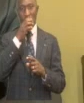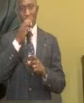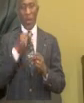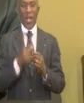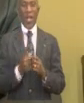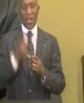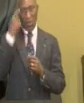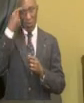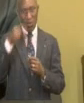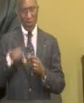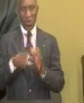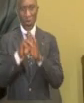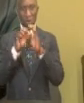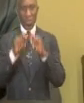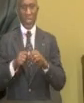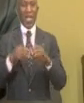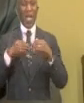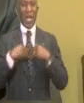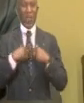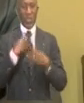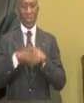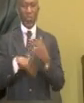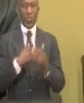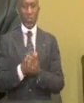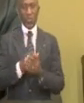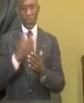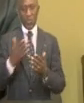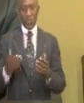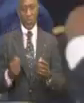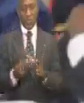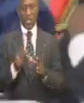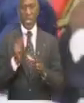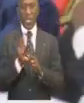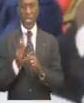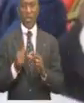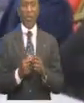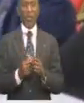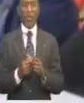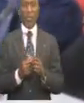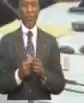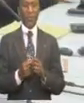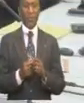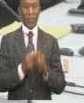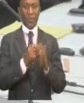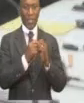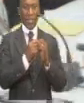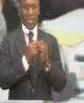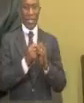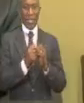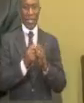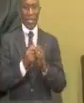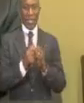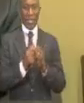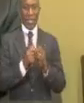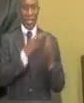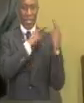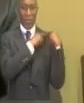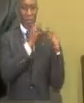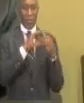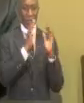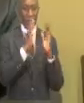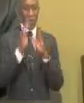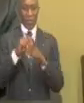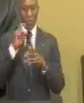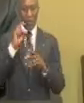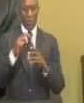de tous les opérateurs économiques pour cet acte d'accompagnement du gouvernement congolais. Au regard de l'évolution